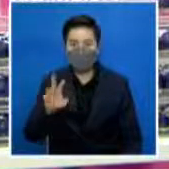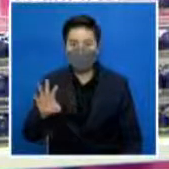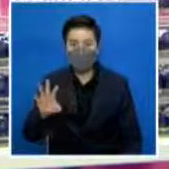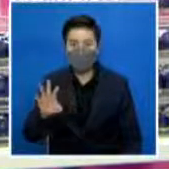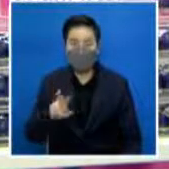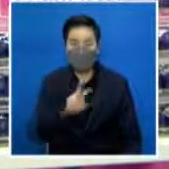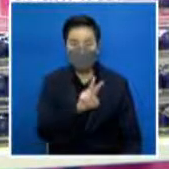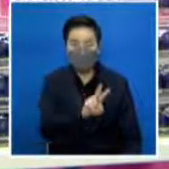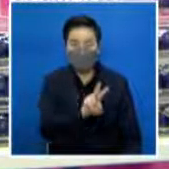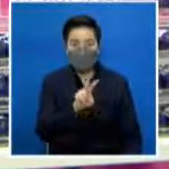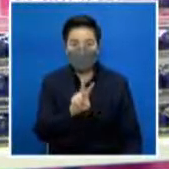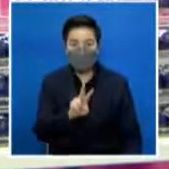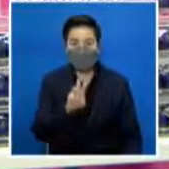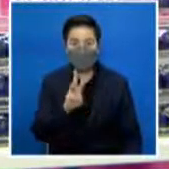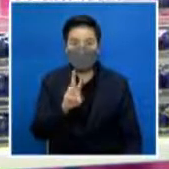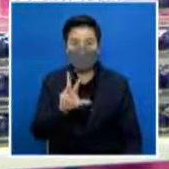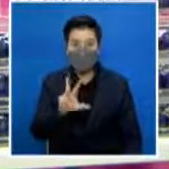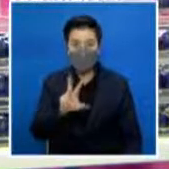2263234